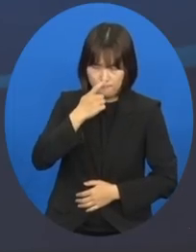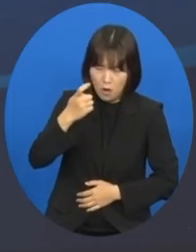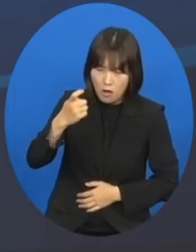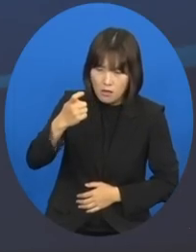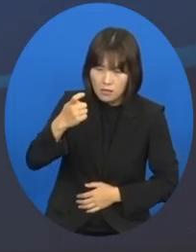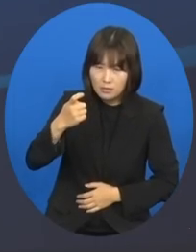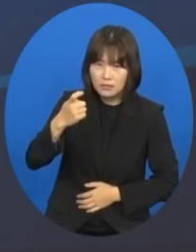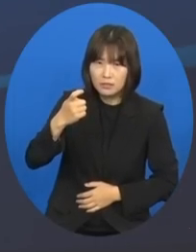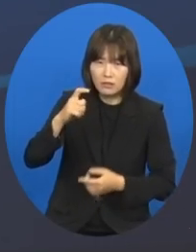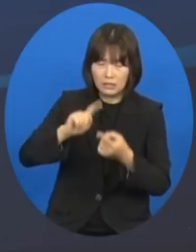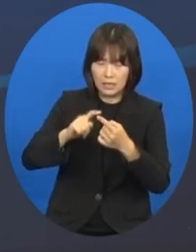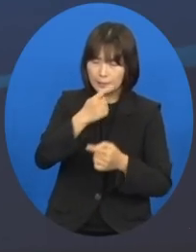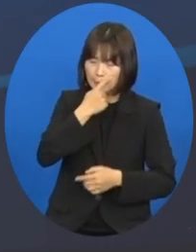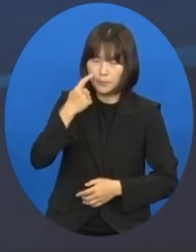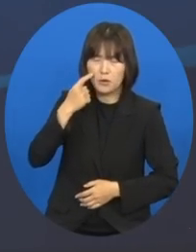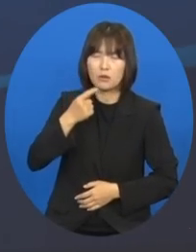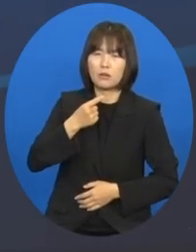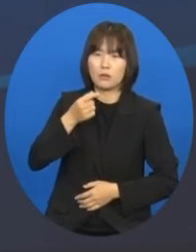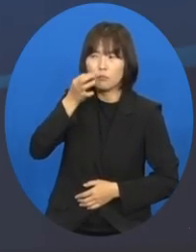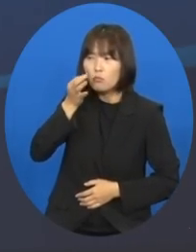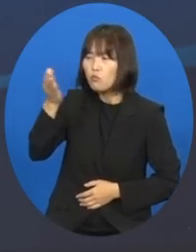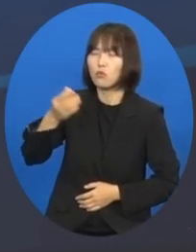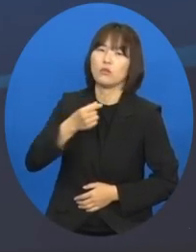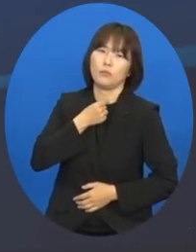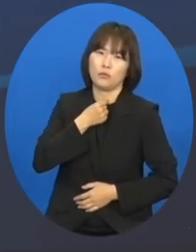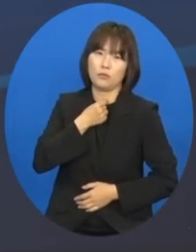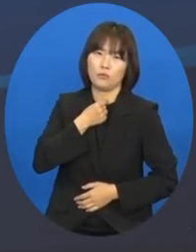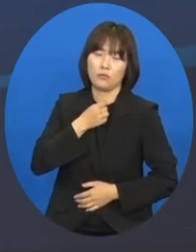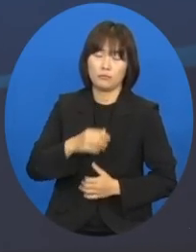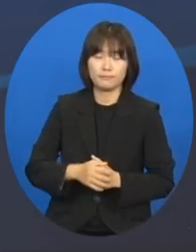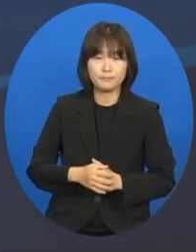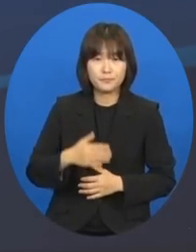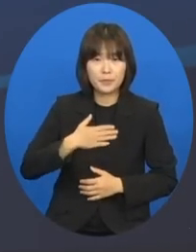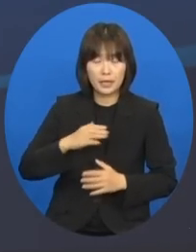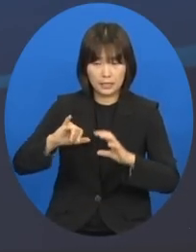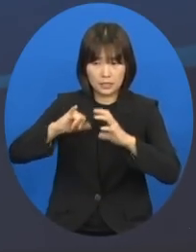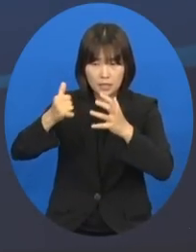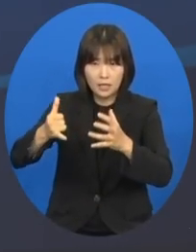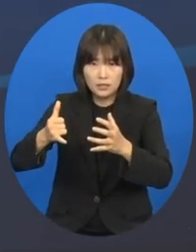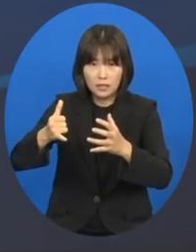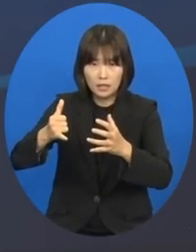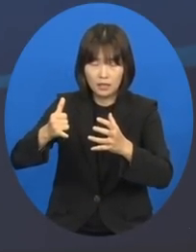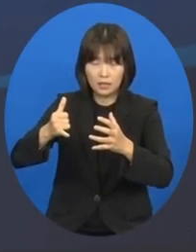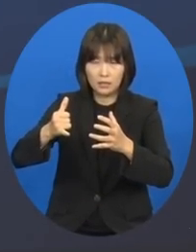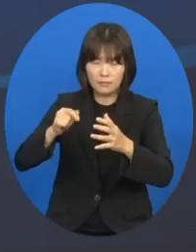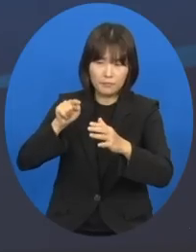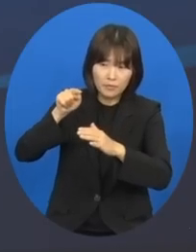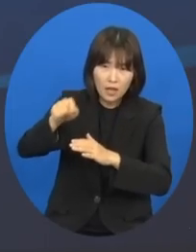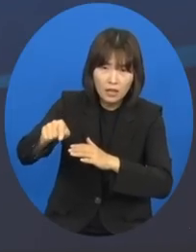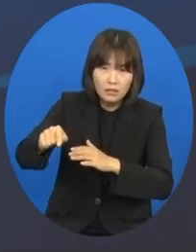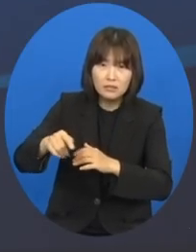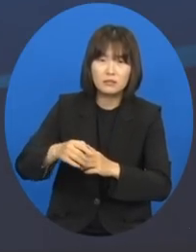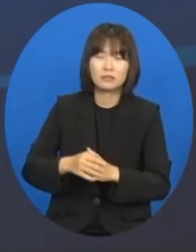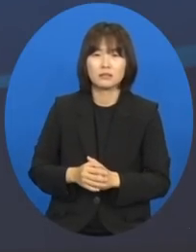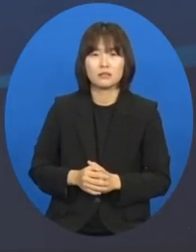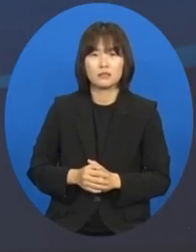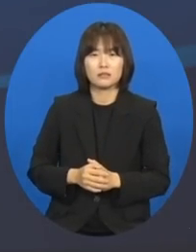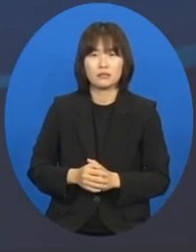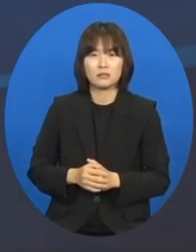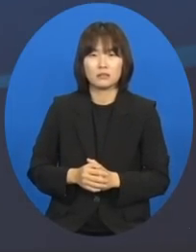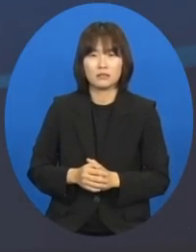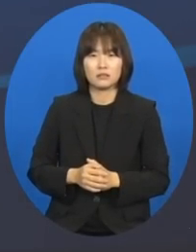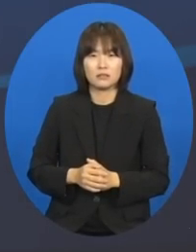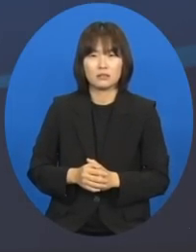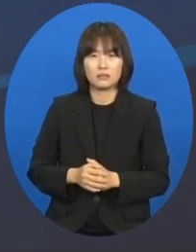거예요 나도 세상에 나가서 집에서 세컨드 포지션이 아니라 내 세상에 나가서 첫